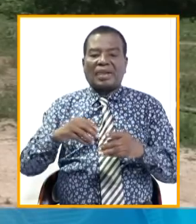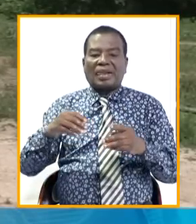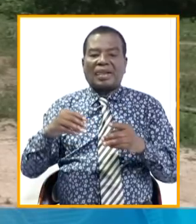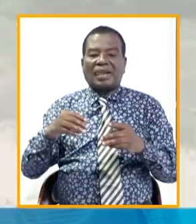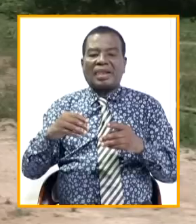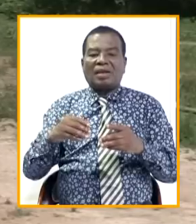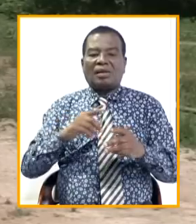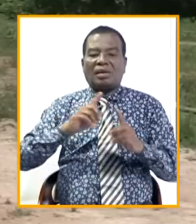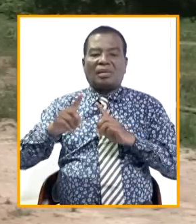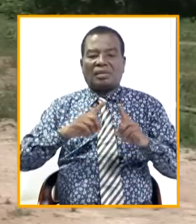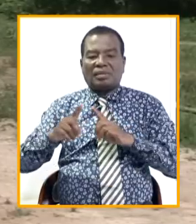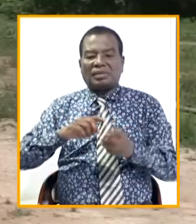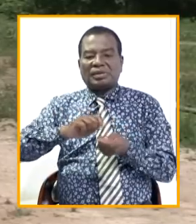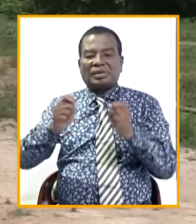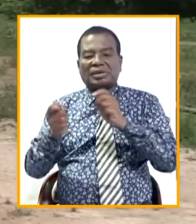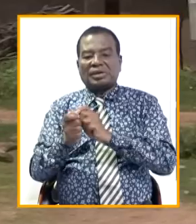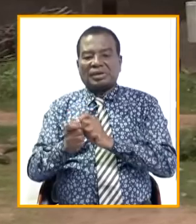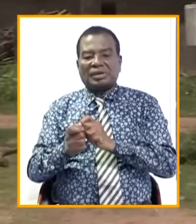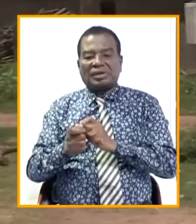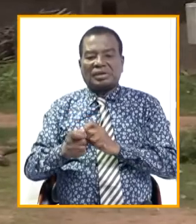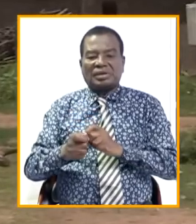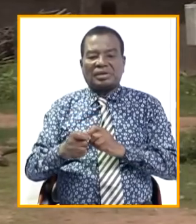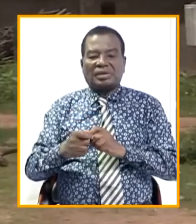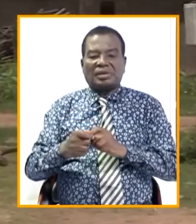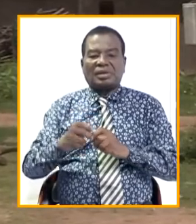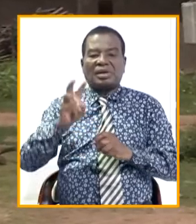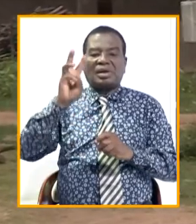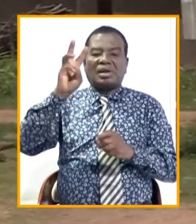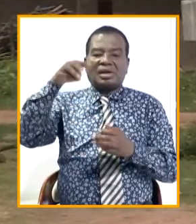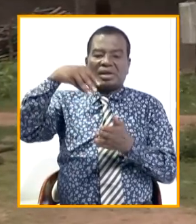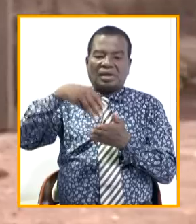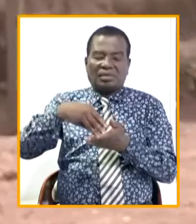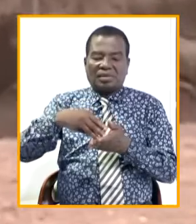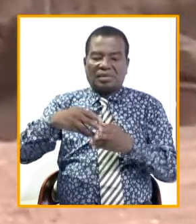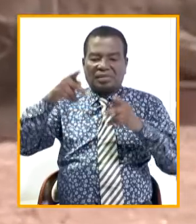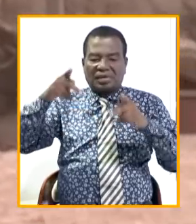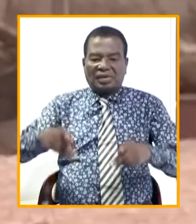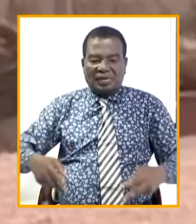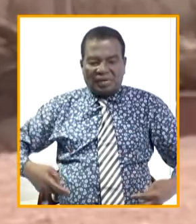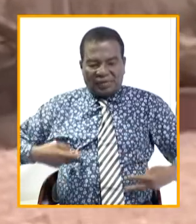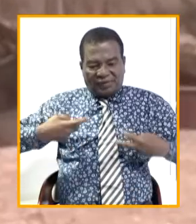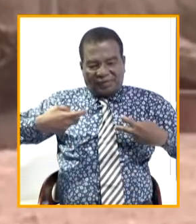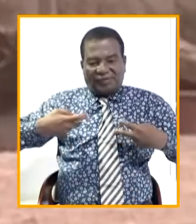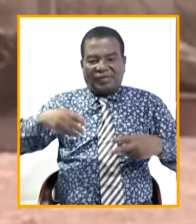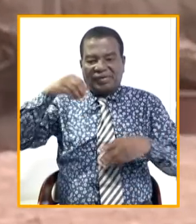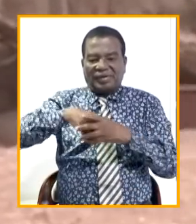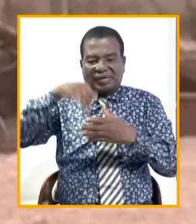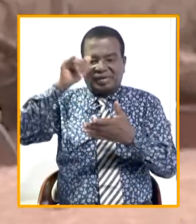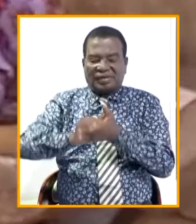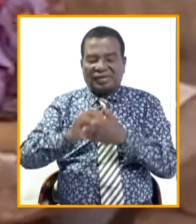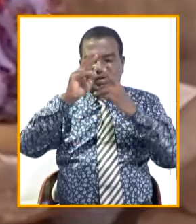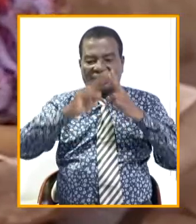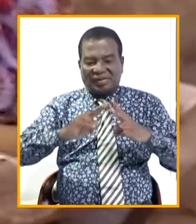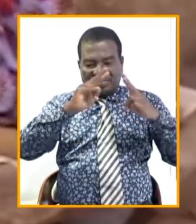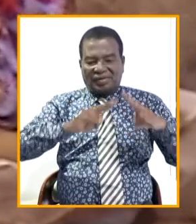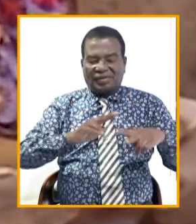des échanges commerciaux, je pense que ça va accentuer ça. 6 000 âmes vivent à Debété en attendant la réalisation du pont comme